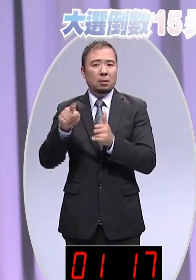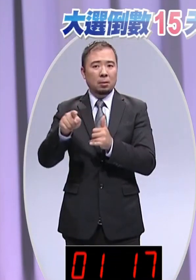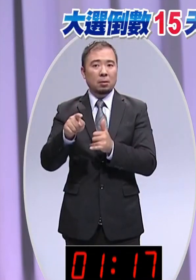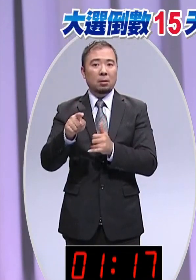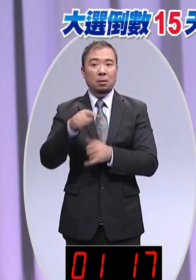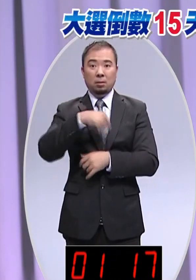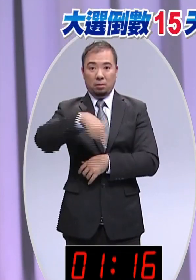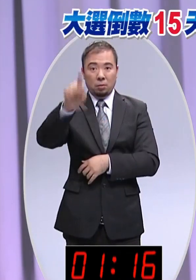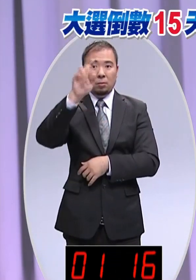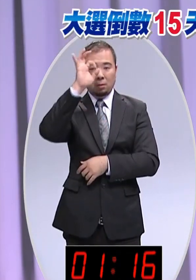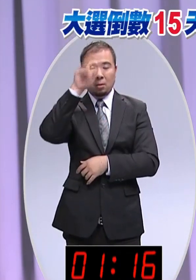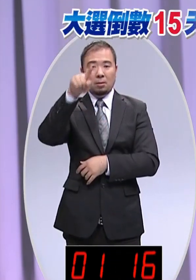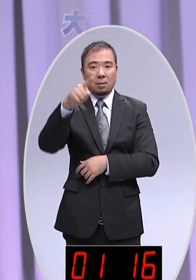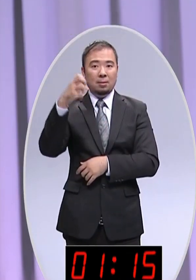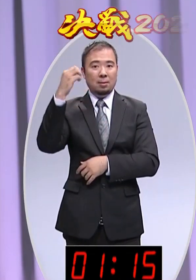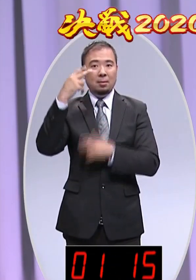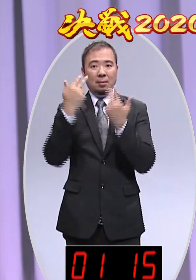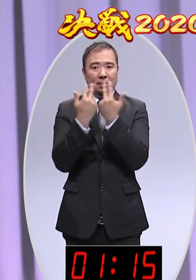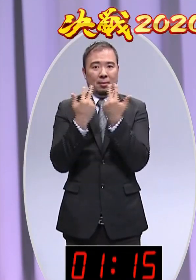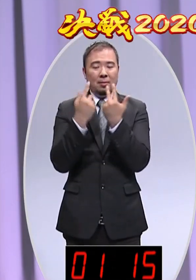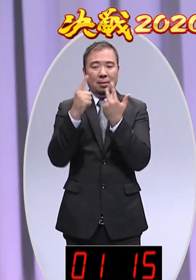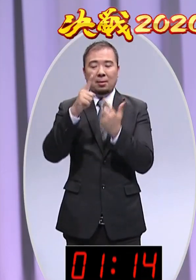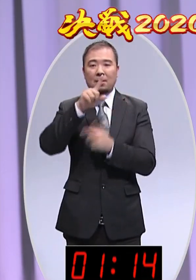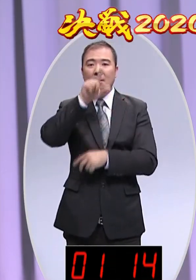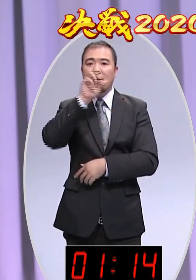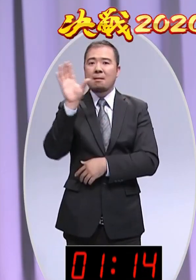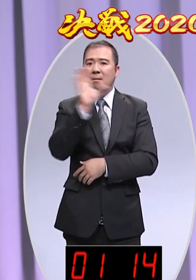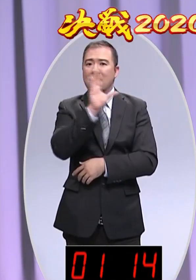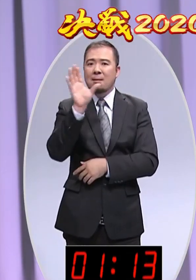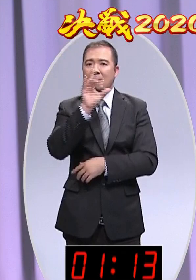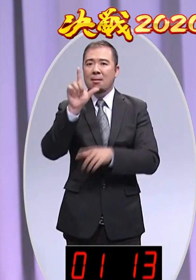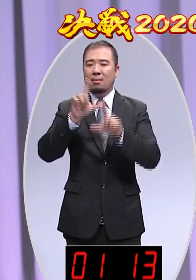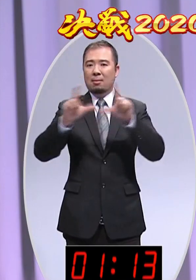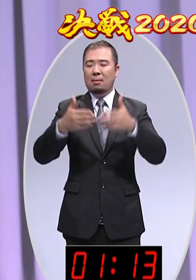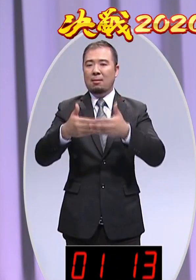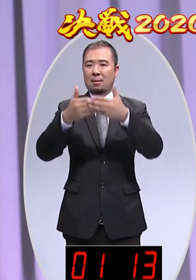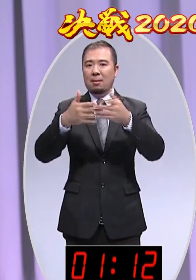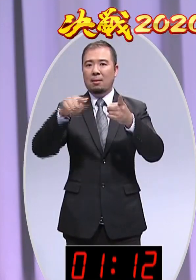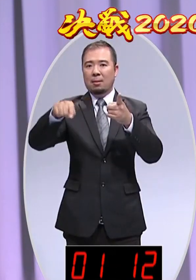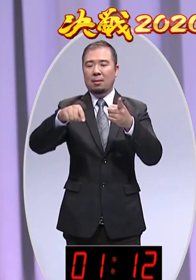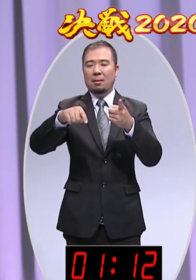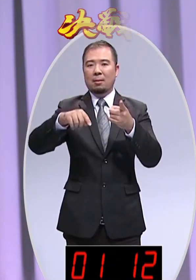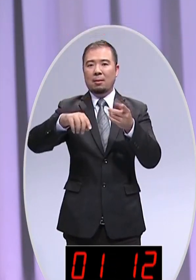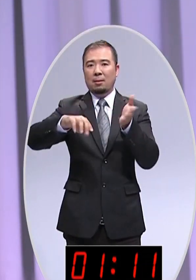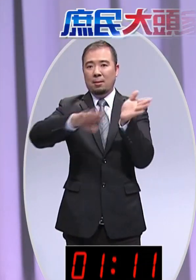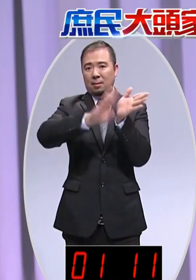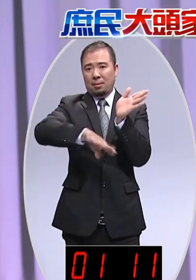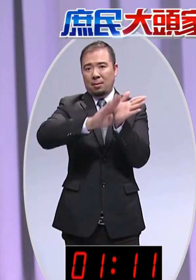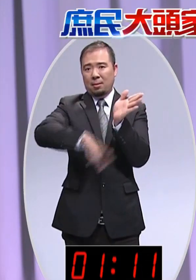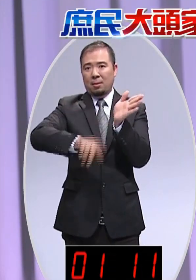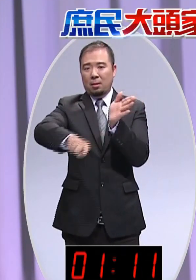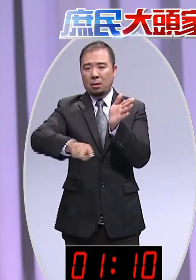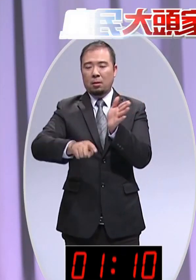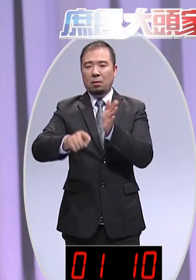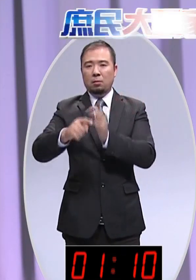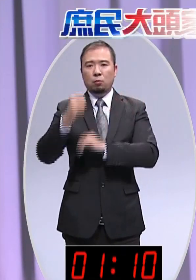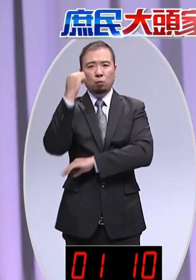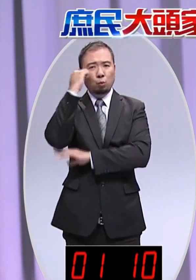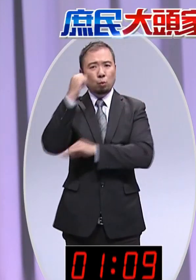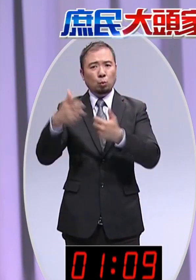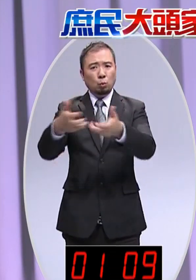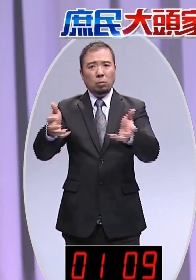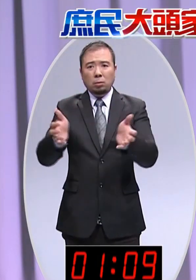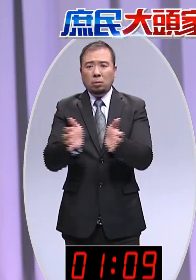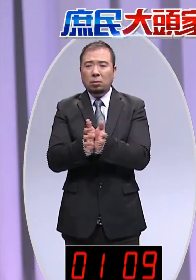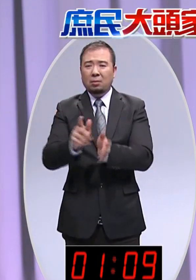新北市莺歌大汉溪边的南靖部落，那些地方竟然都没有自来水，全